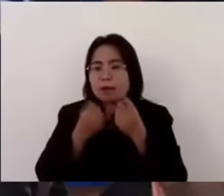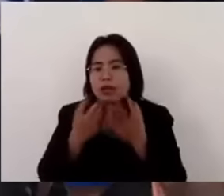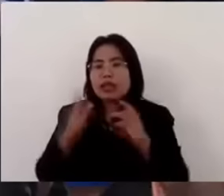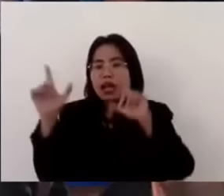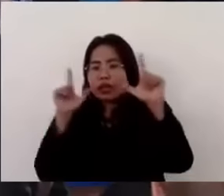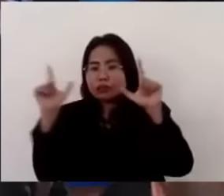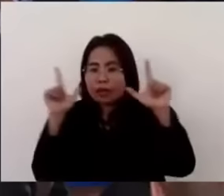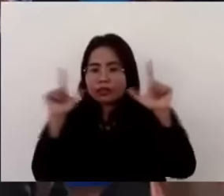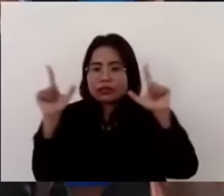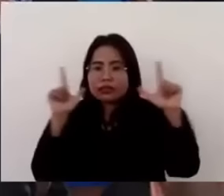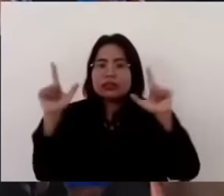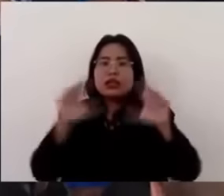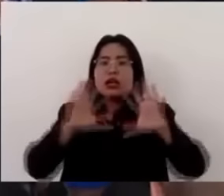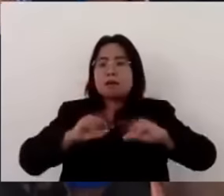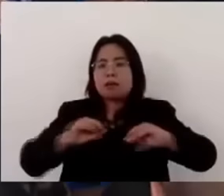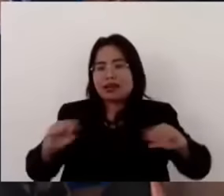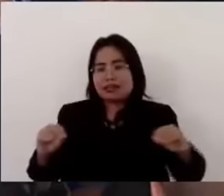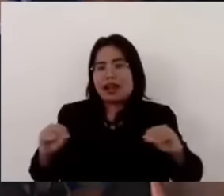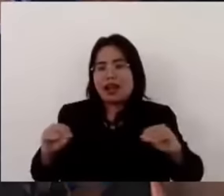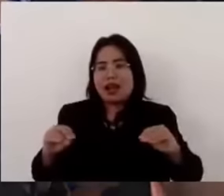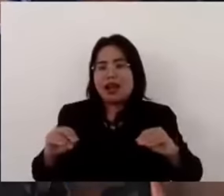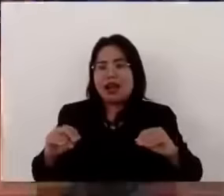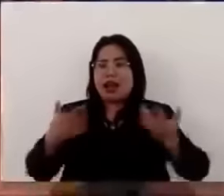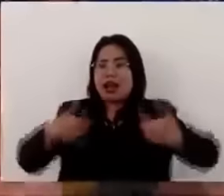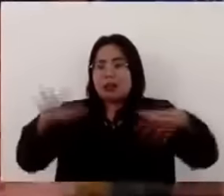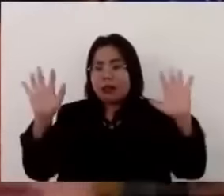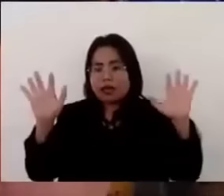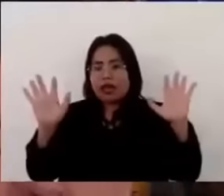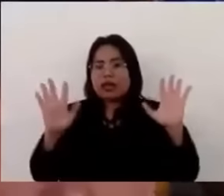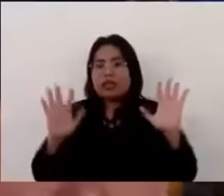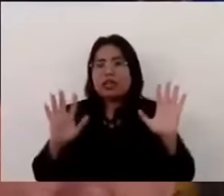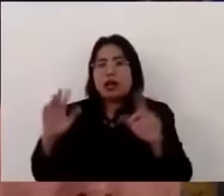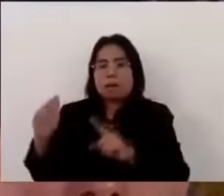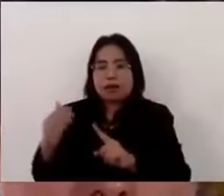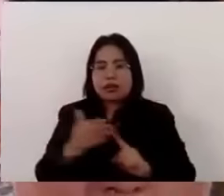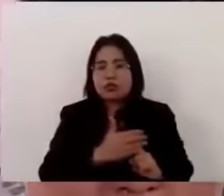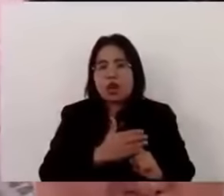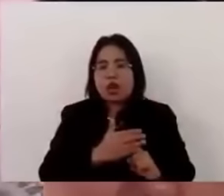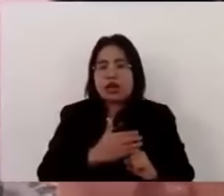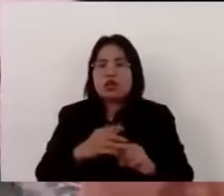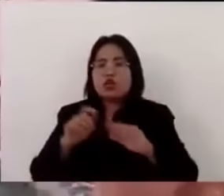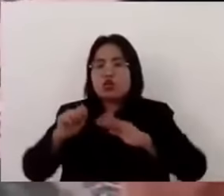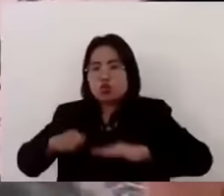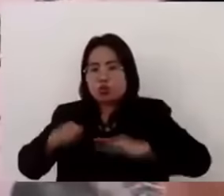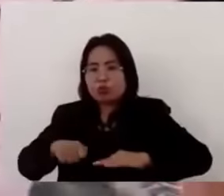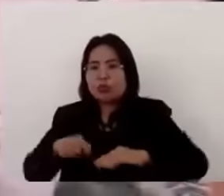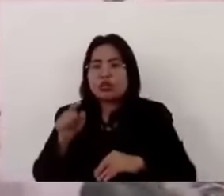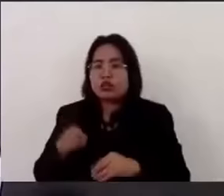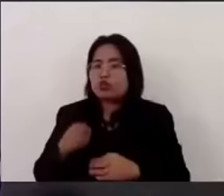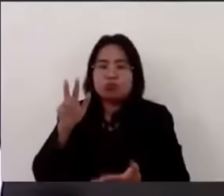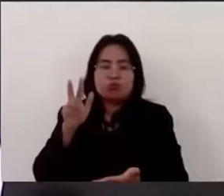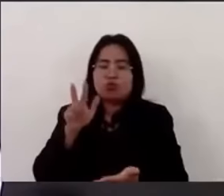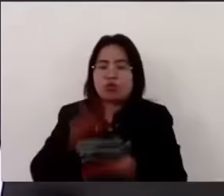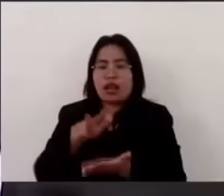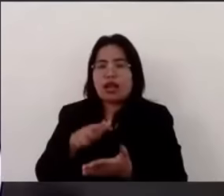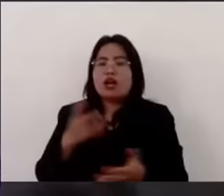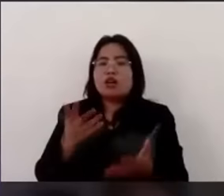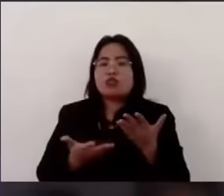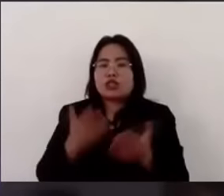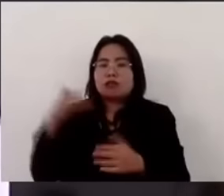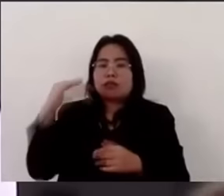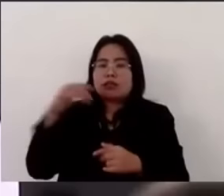ekspresi pekerjaannya kebebasan perlindungan hukum itu mutlak Saya kira itu mungkin Mas Anis